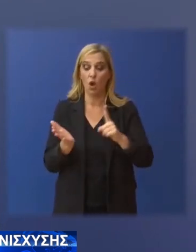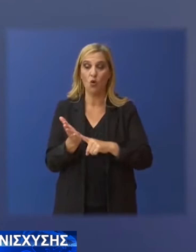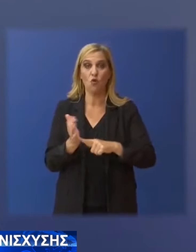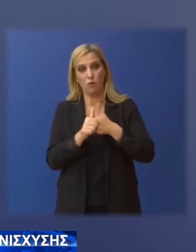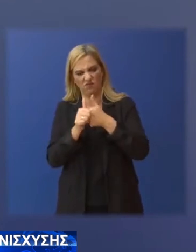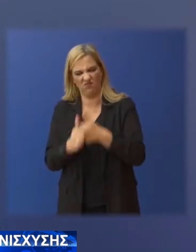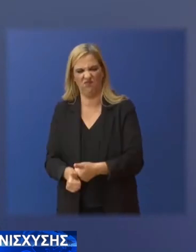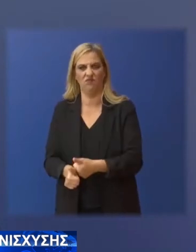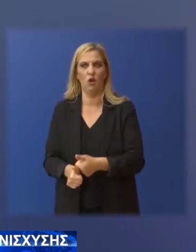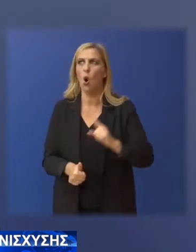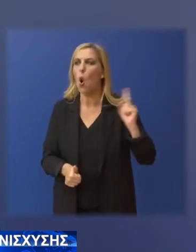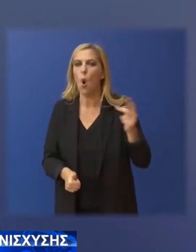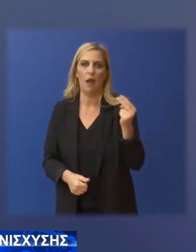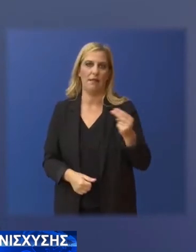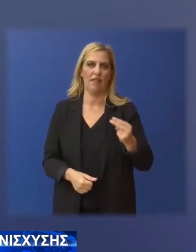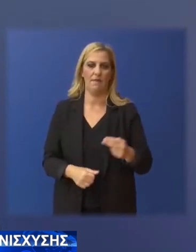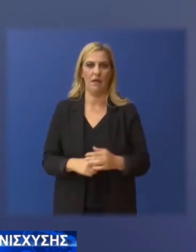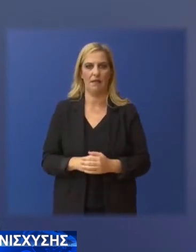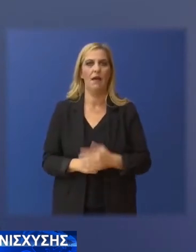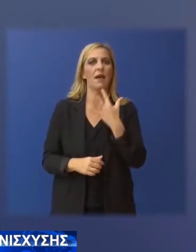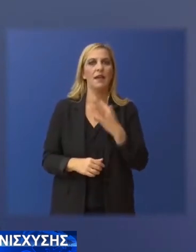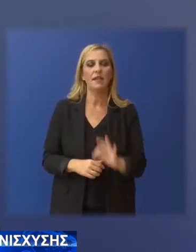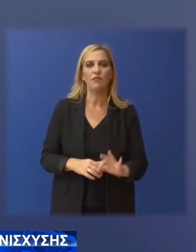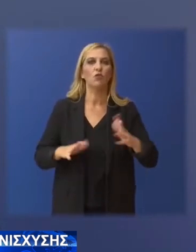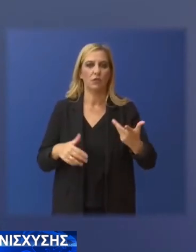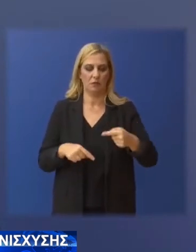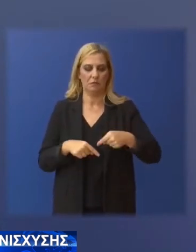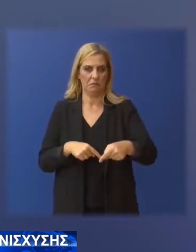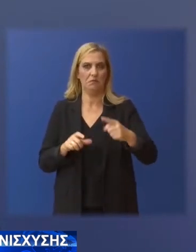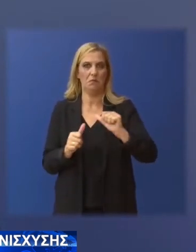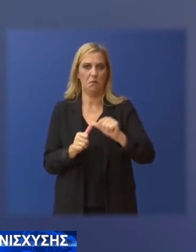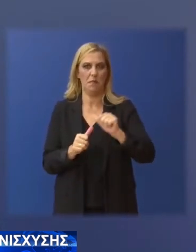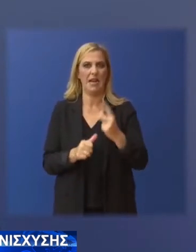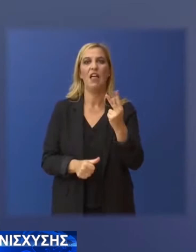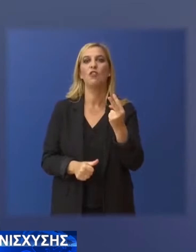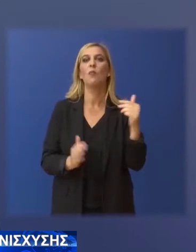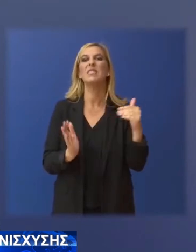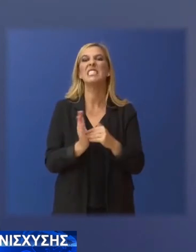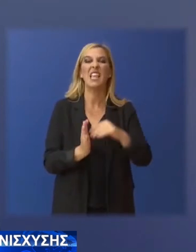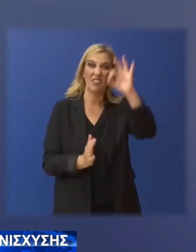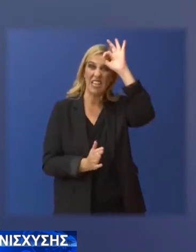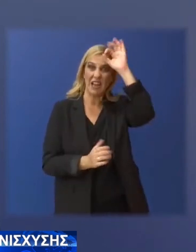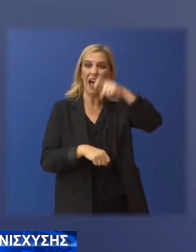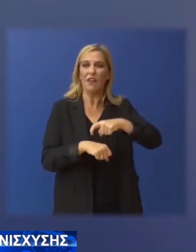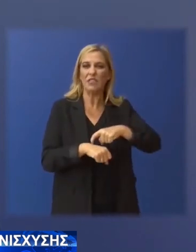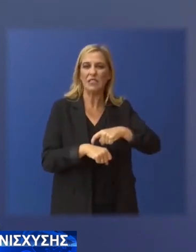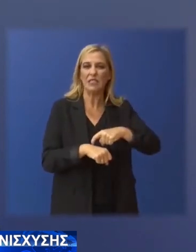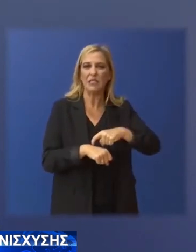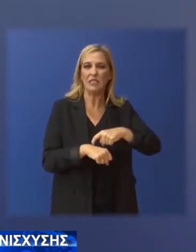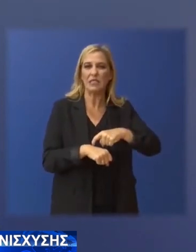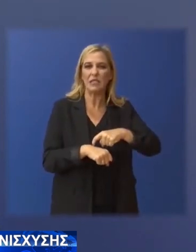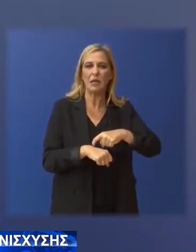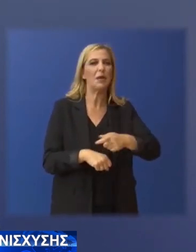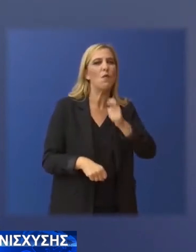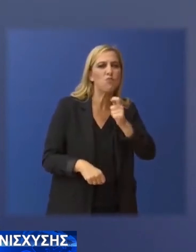της νομιμότητας σε όλα τα πεδία. Σε αυτό το πλαίσιο αποδεσμεύονται μέσα στον επόμενο μήνα 2.500 αστυνομικοί από τη φύλαξη δημοσίων προσώπων,